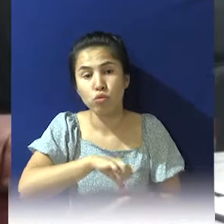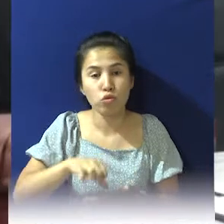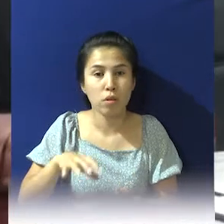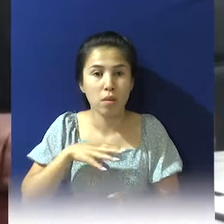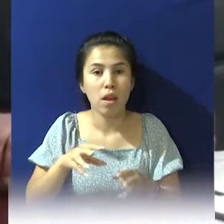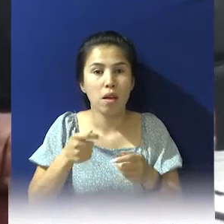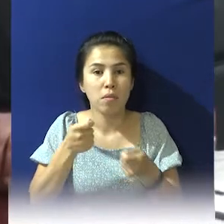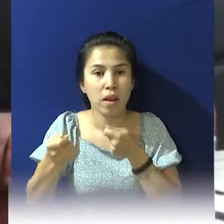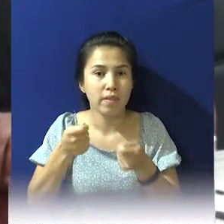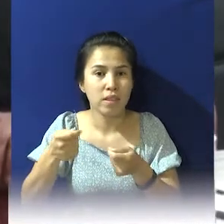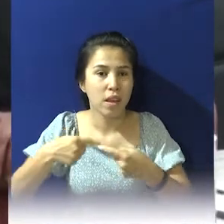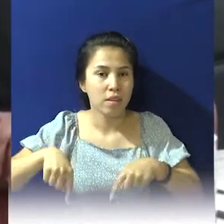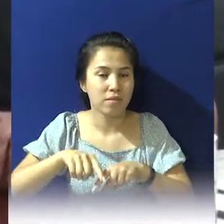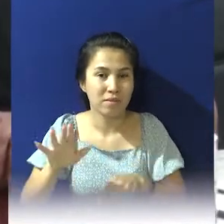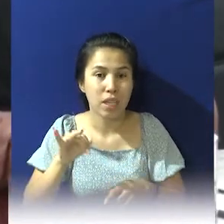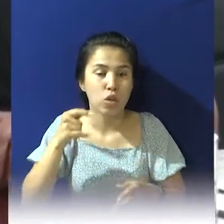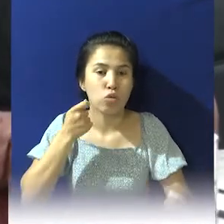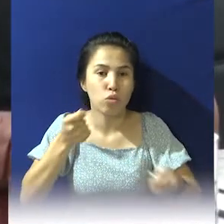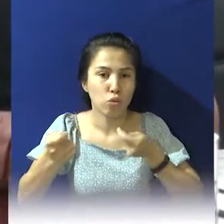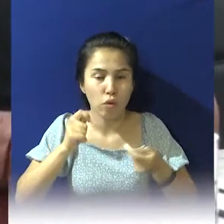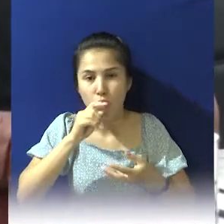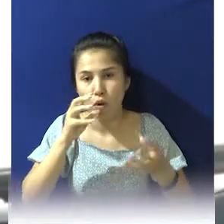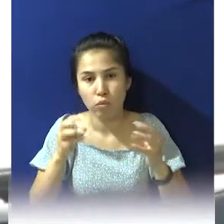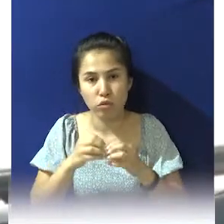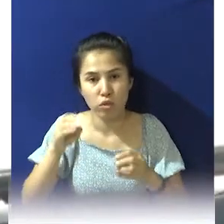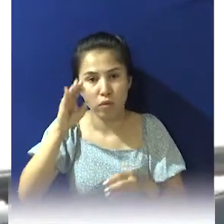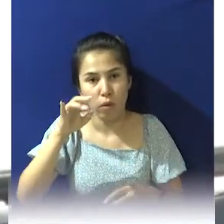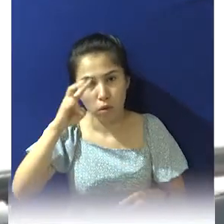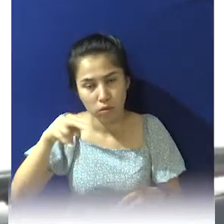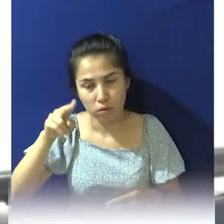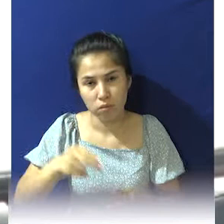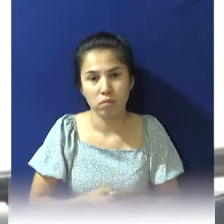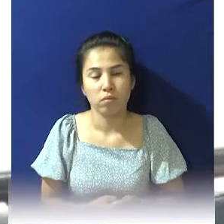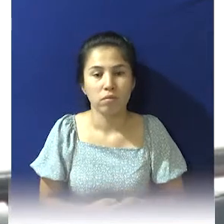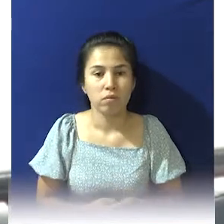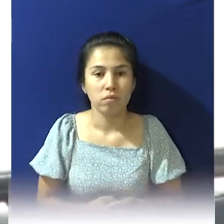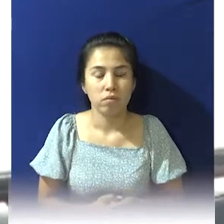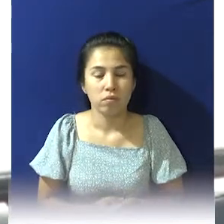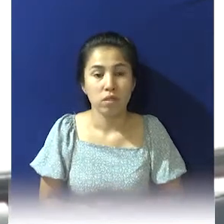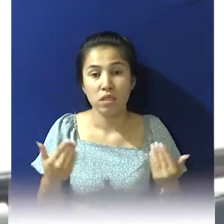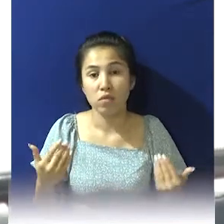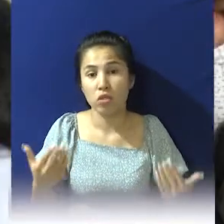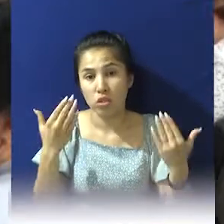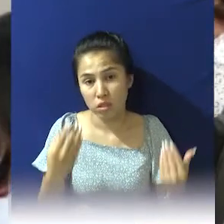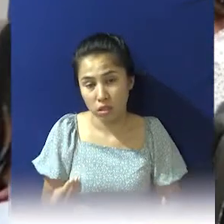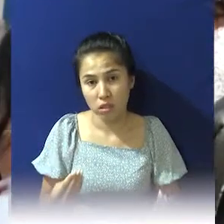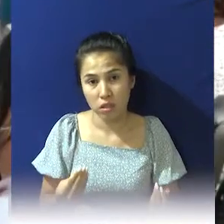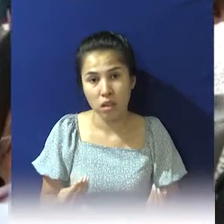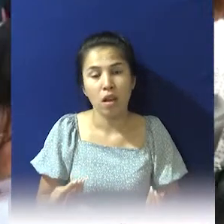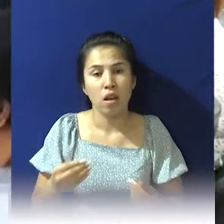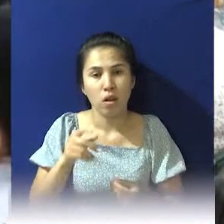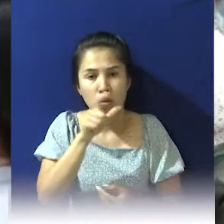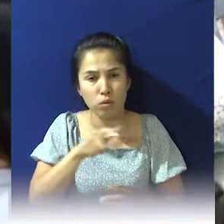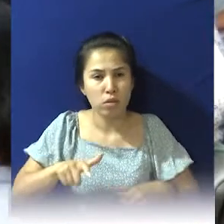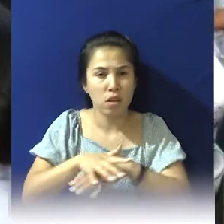государства тем, кто нарушил закон и ответил за это. Кроме того, увеличивается количество добрых дел, инициированных добровольцами для оказания